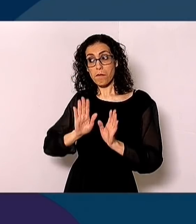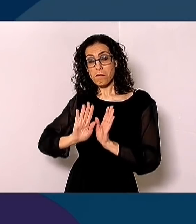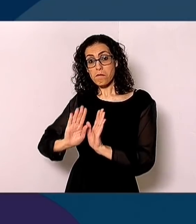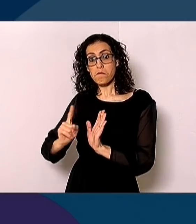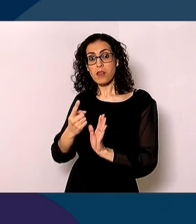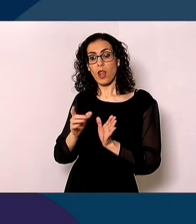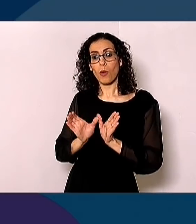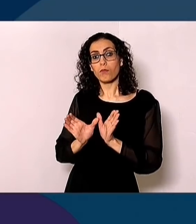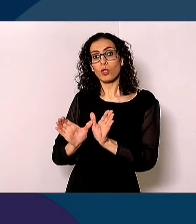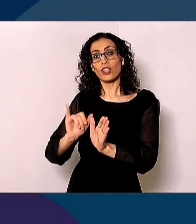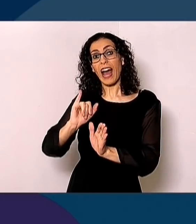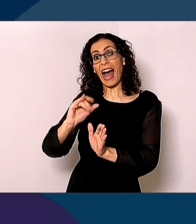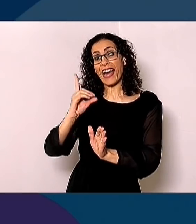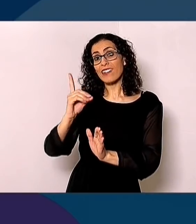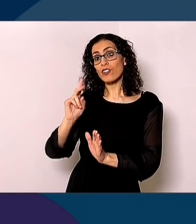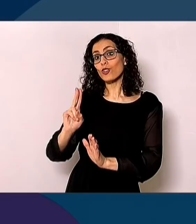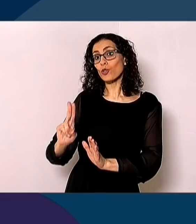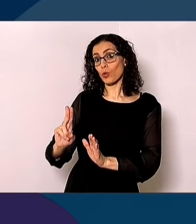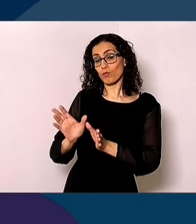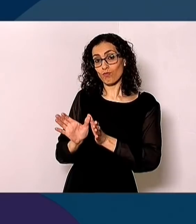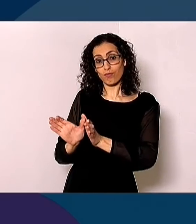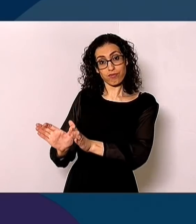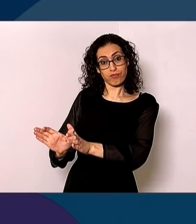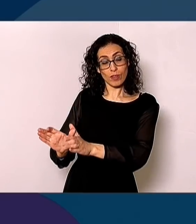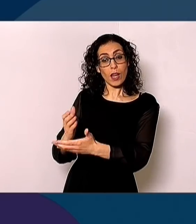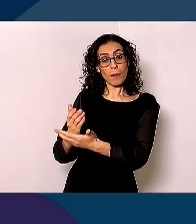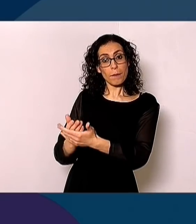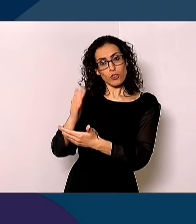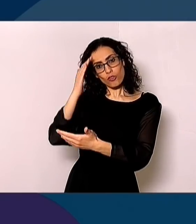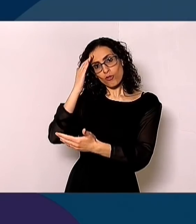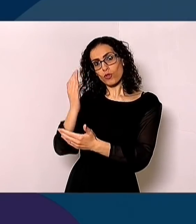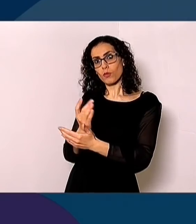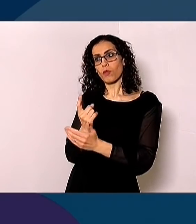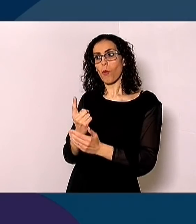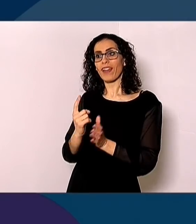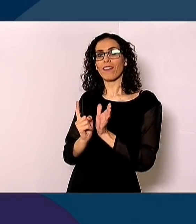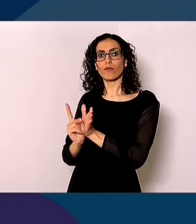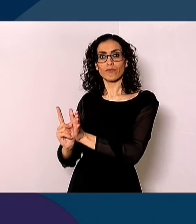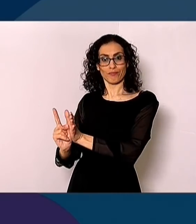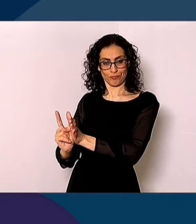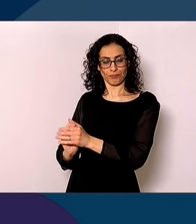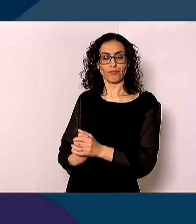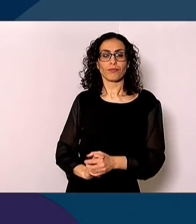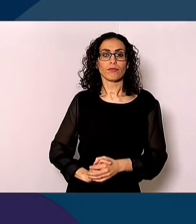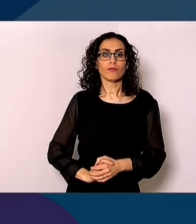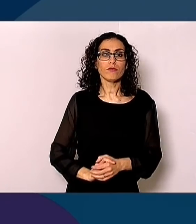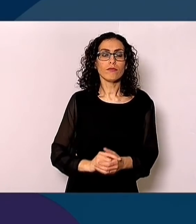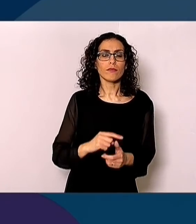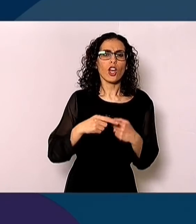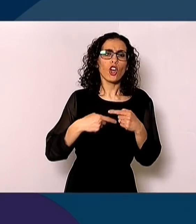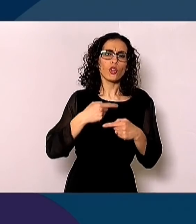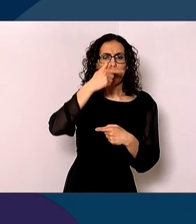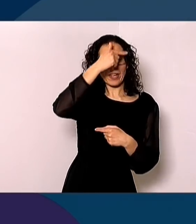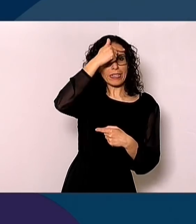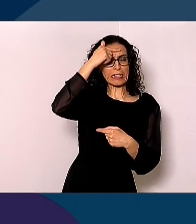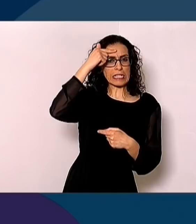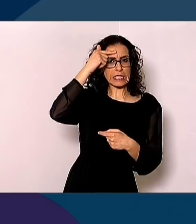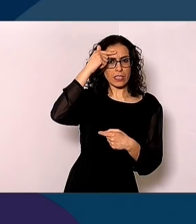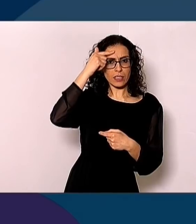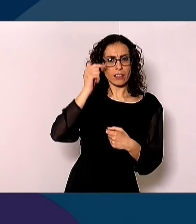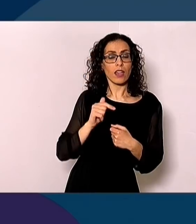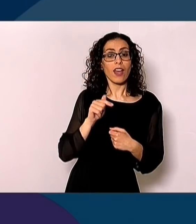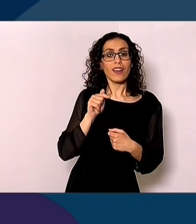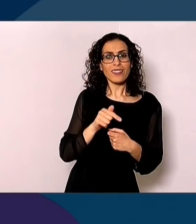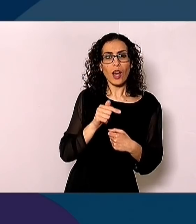indaħlu għal infectious diseases unit ħalli nkun nistgħu hemmhekk nkunu qegħdin niżolawha. fuq it-testijiet li qed ikollna dawn ikunu